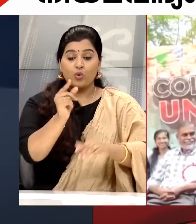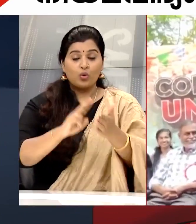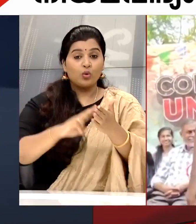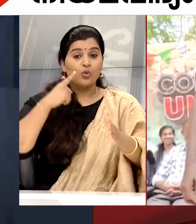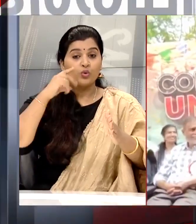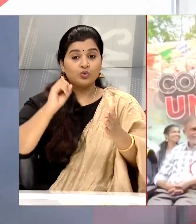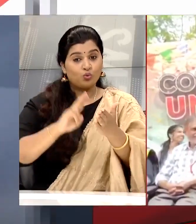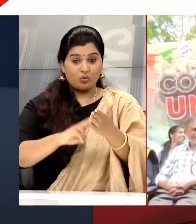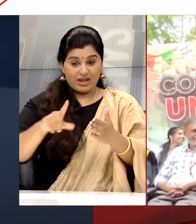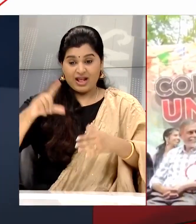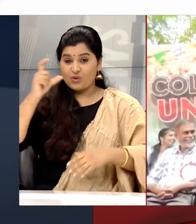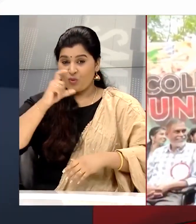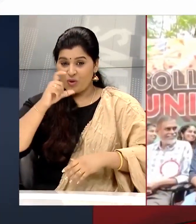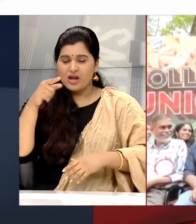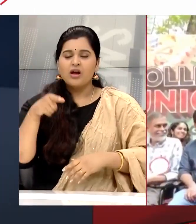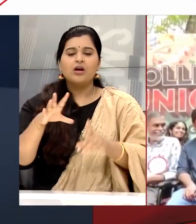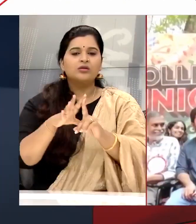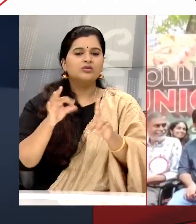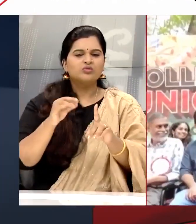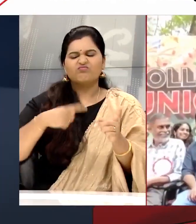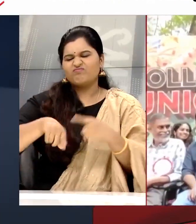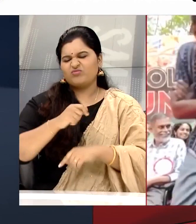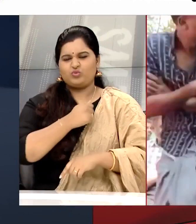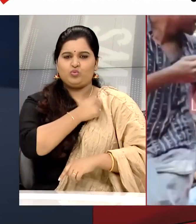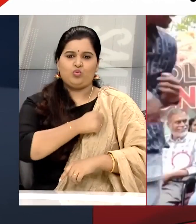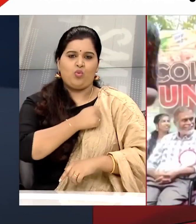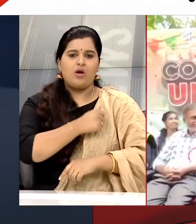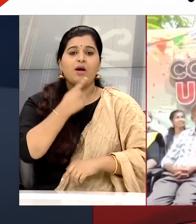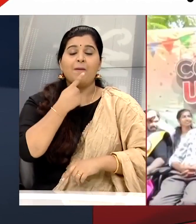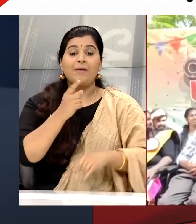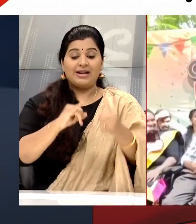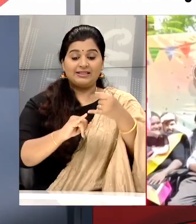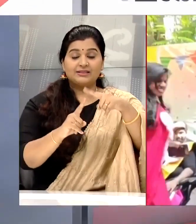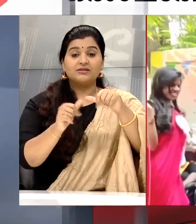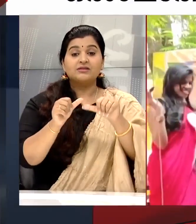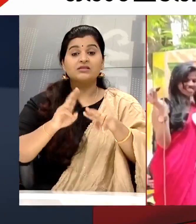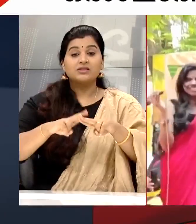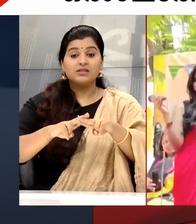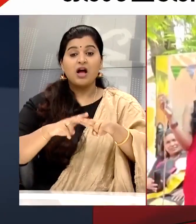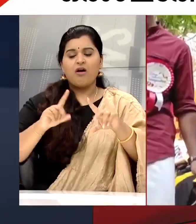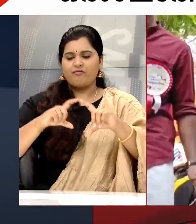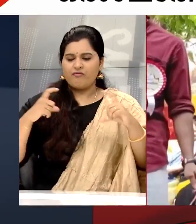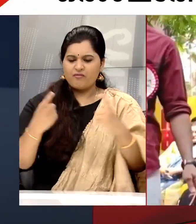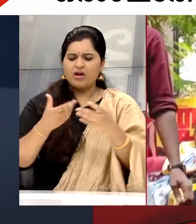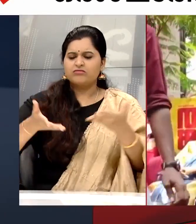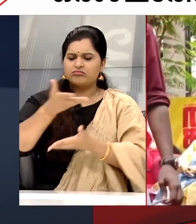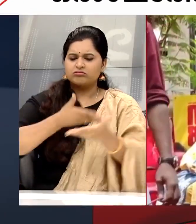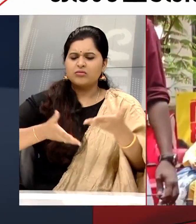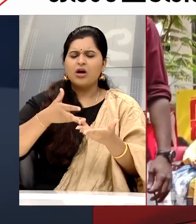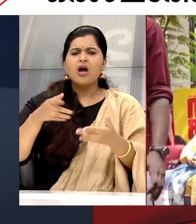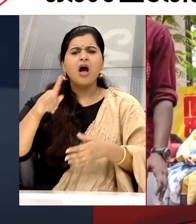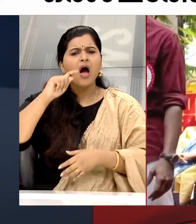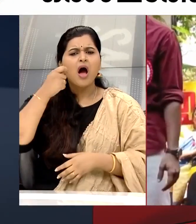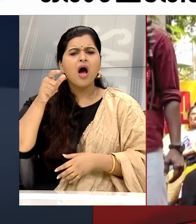ഖേദം പ്രകടിപ്പിക്കുകയായിരുന്നു. ഇതിന് പിന്നാലെയാണ് സ്റ്റാഫ് കൗൺസിൽ യോഗം ചേർന്ന ഈ വിദ്യാർത്ഥിയോട് വിഷ്ണുദാസിനോട് വിശദീകരണം തേടിയത്. വിഷ്ണുവിൻ്റെ